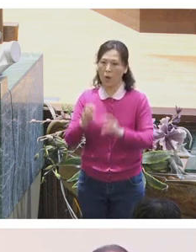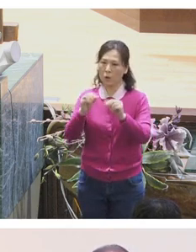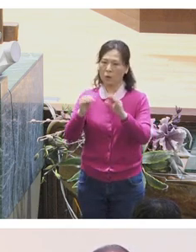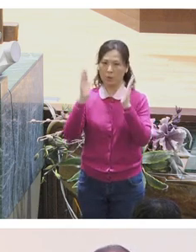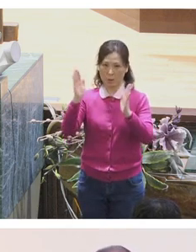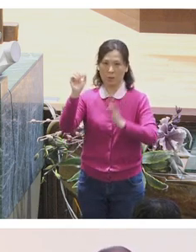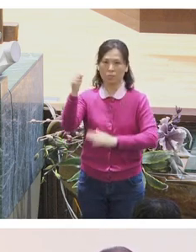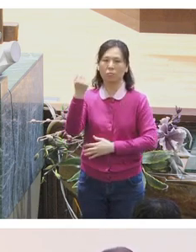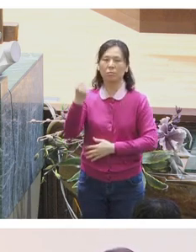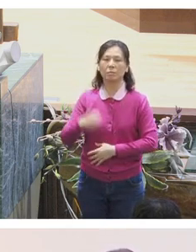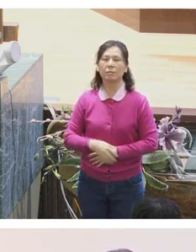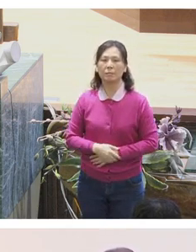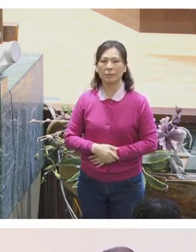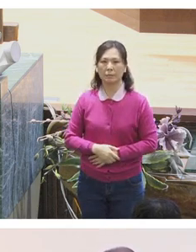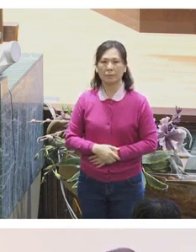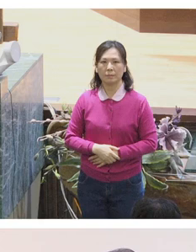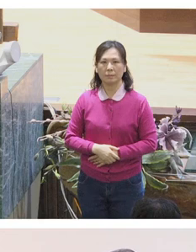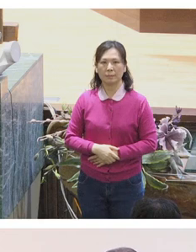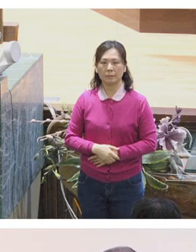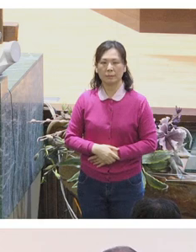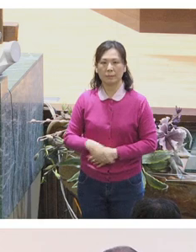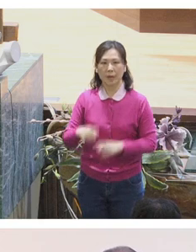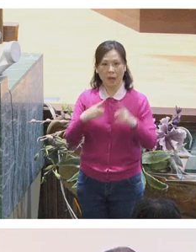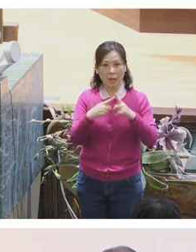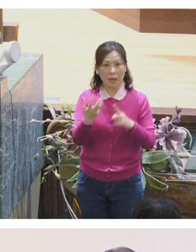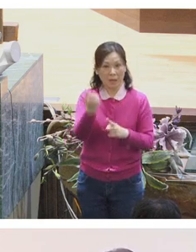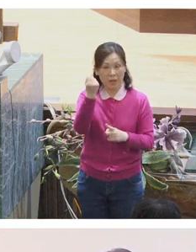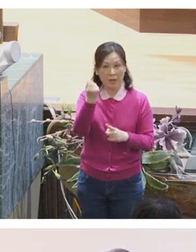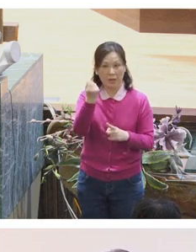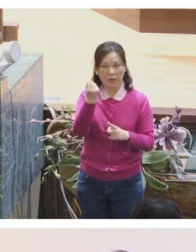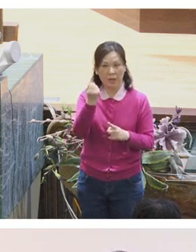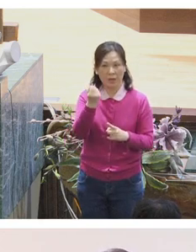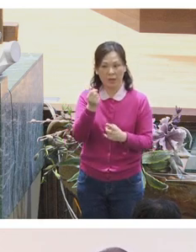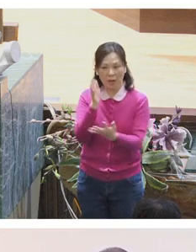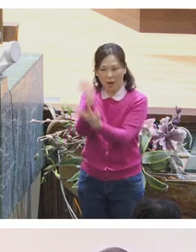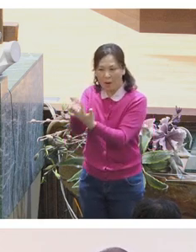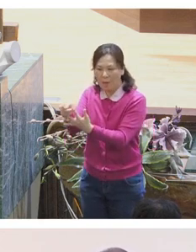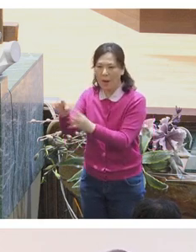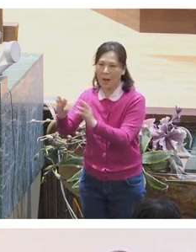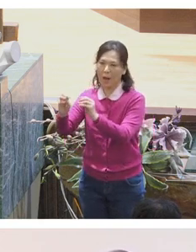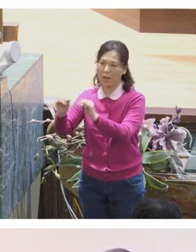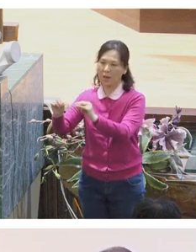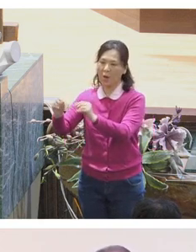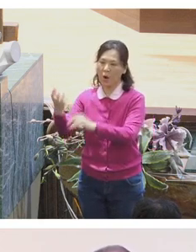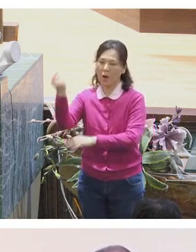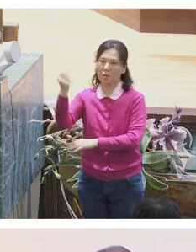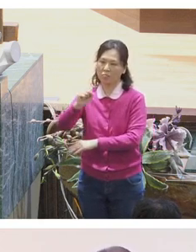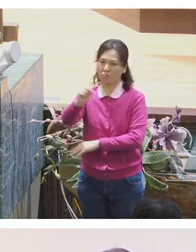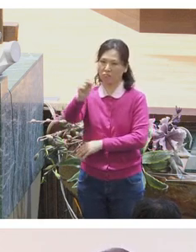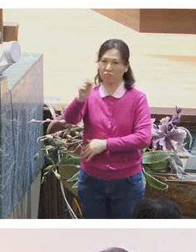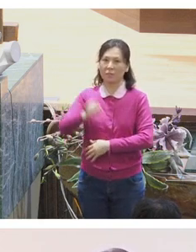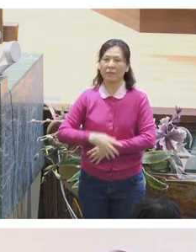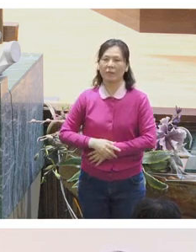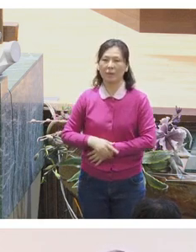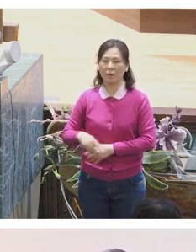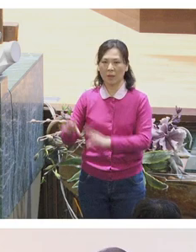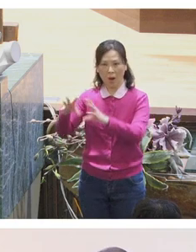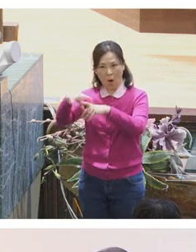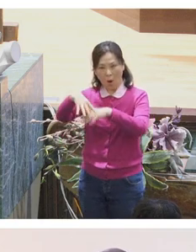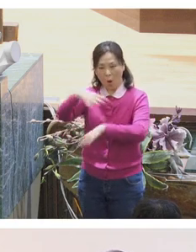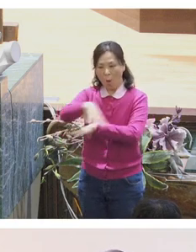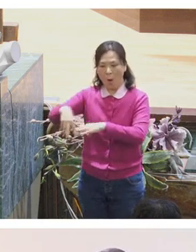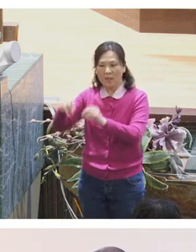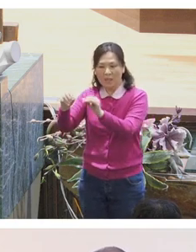义，我们人权不应该侵犯环境权，环境权要放在台湾价值的上